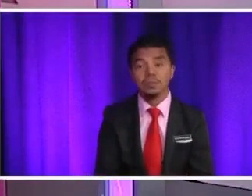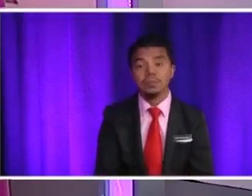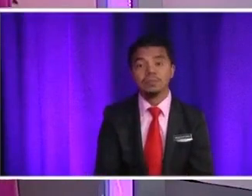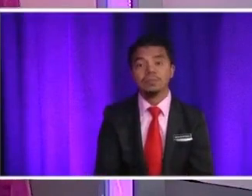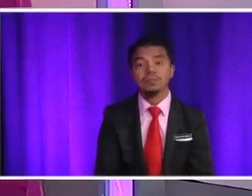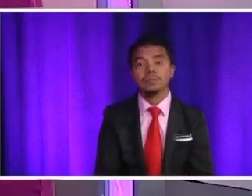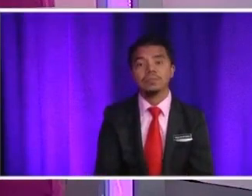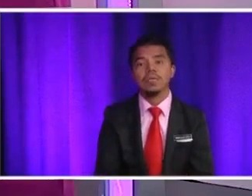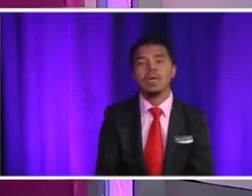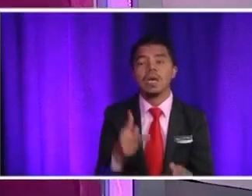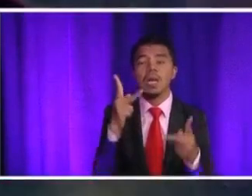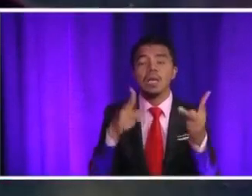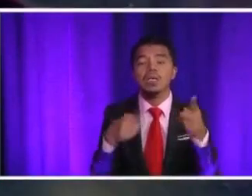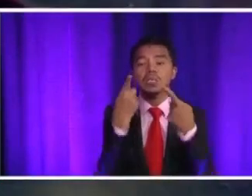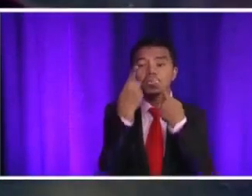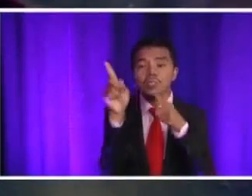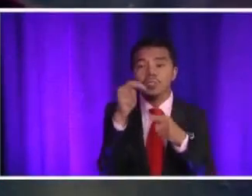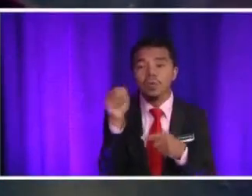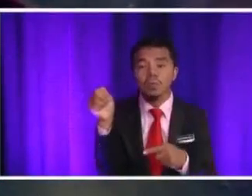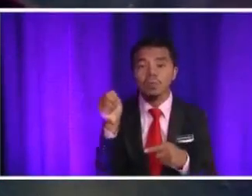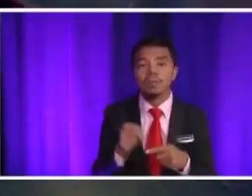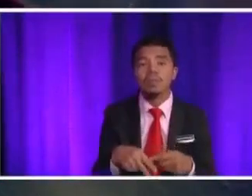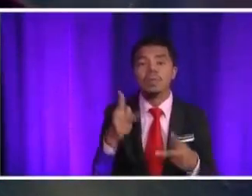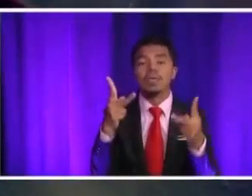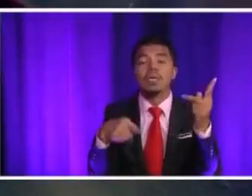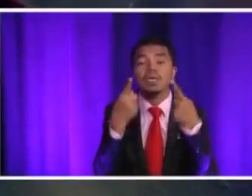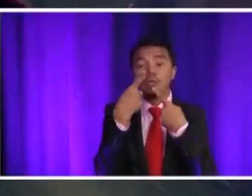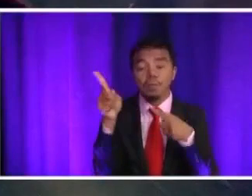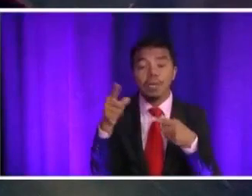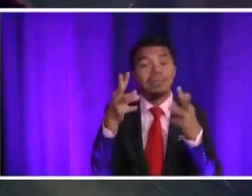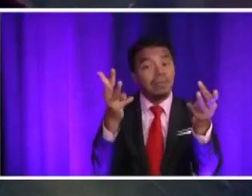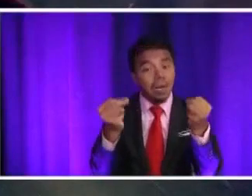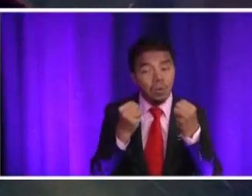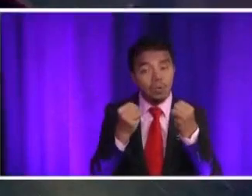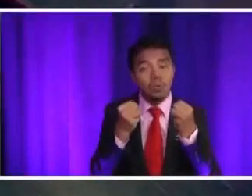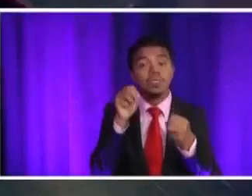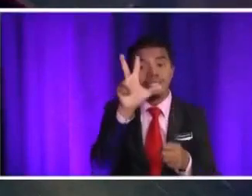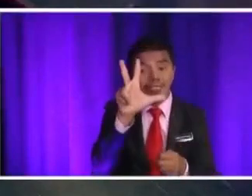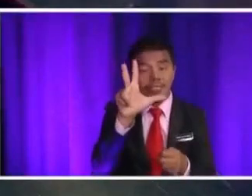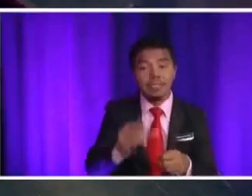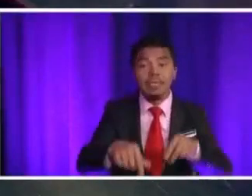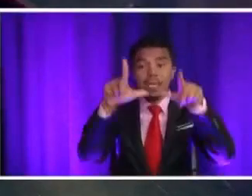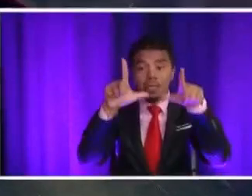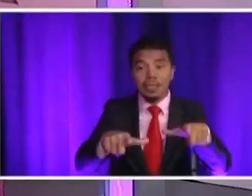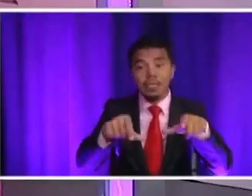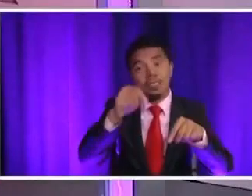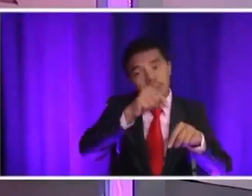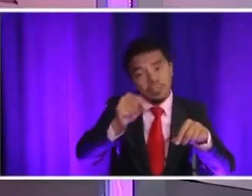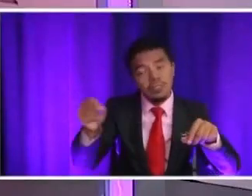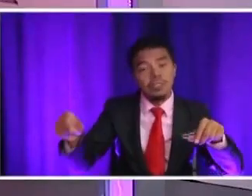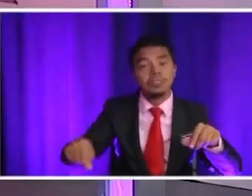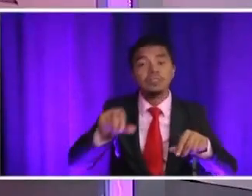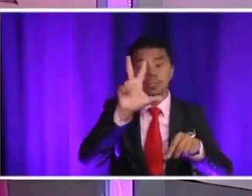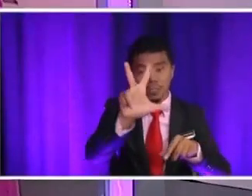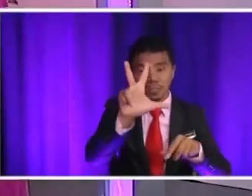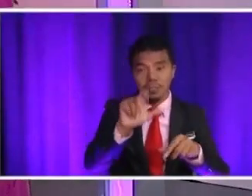jawapan, beri tiga. Tak perlulah kita buat lebih, tapi dekat sini sebagai pembelajaran saya masukkan juga sebab